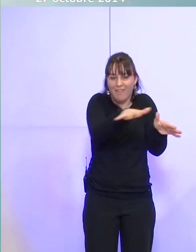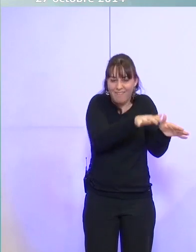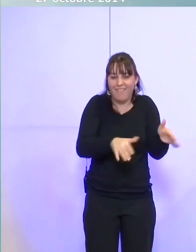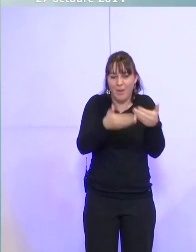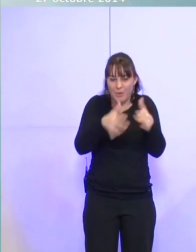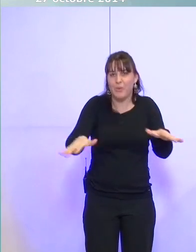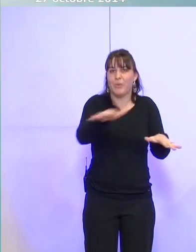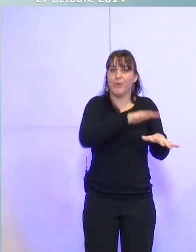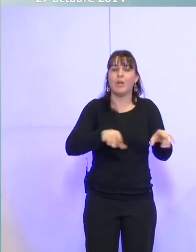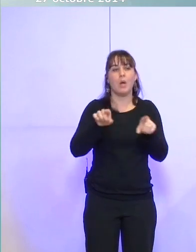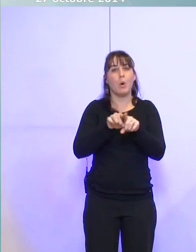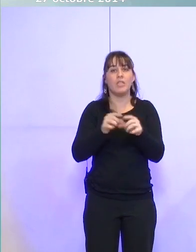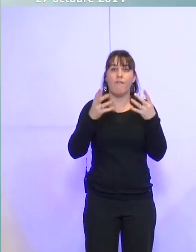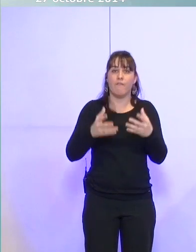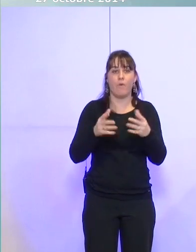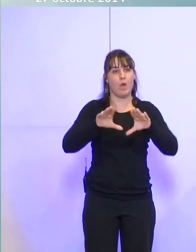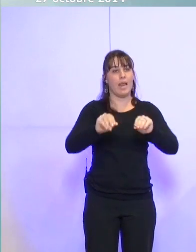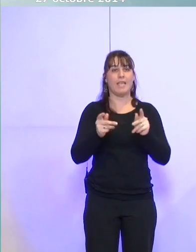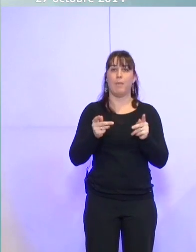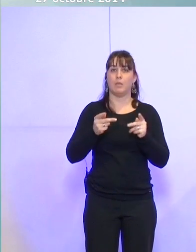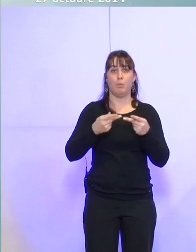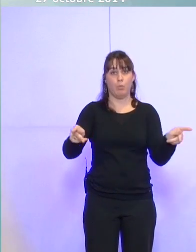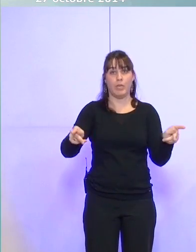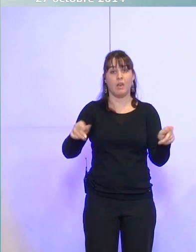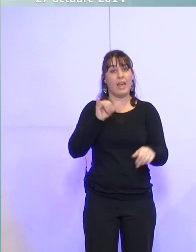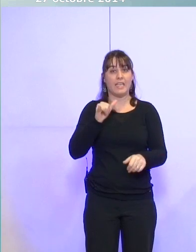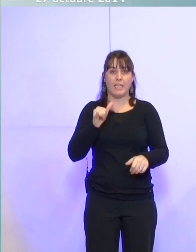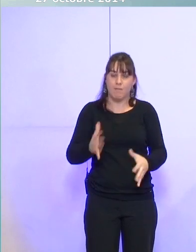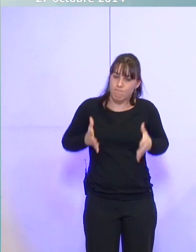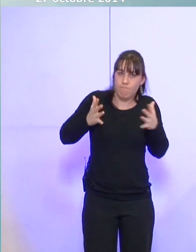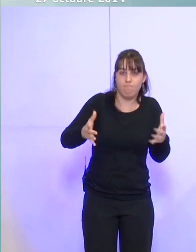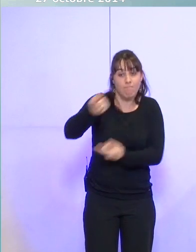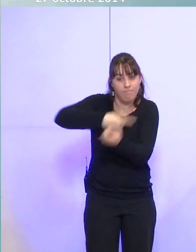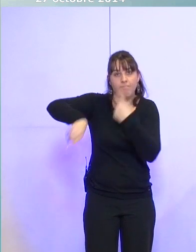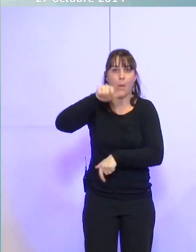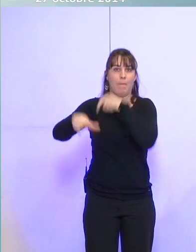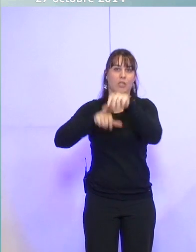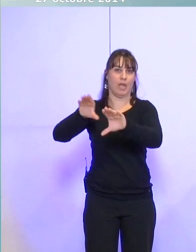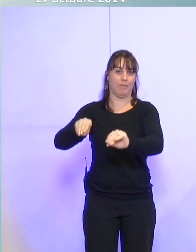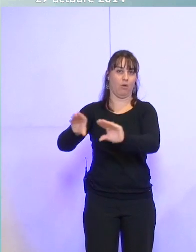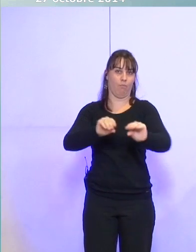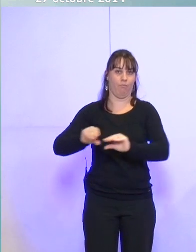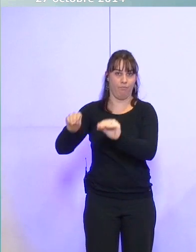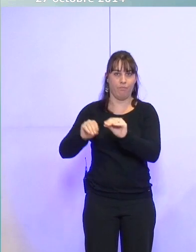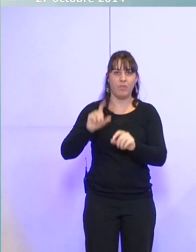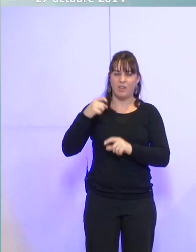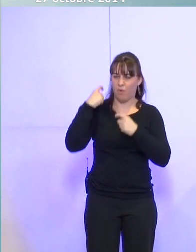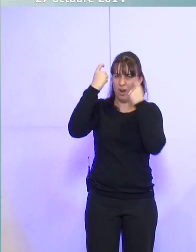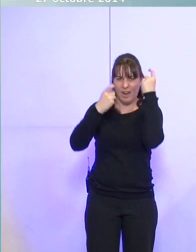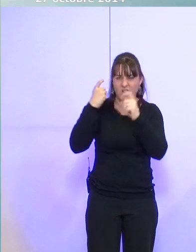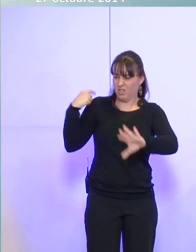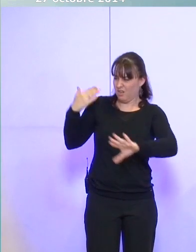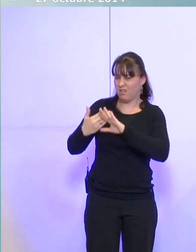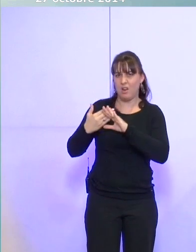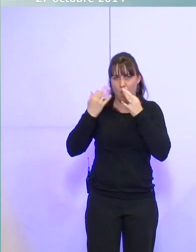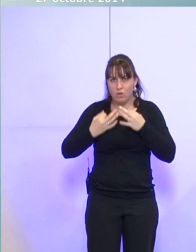créer les conditions d'une appropriation des espaces publics par les habitants. Il a fallu beaucoup de temps, de persévérance et de discussion pour aboutir à